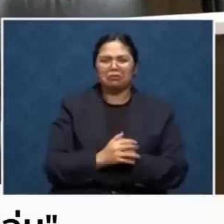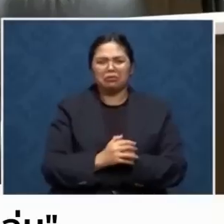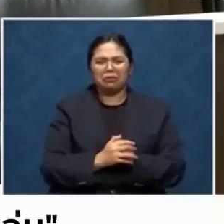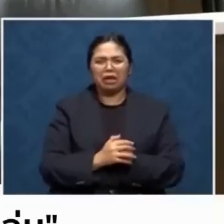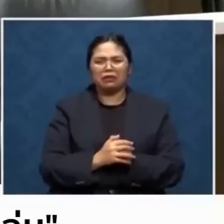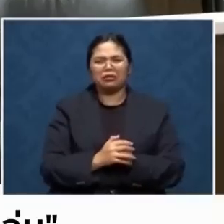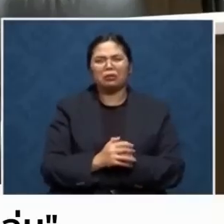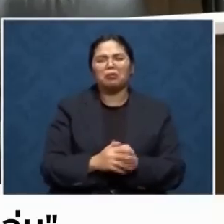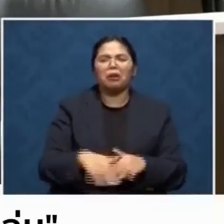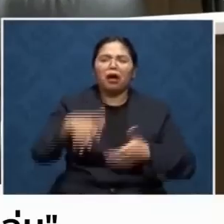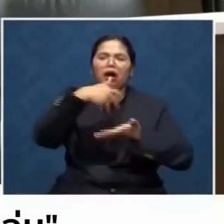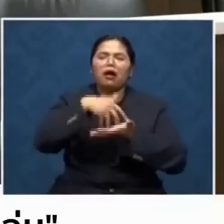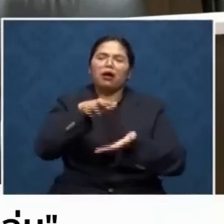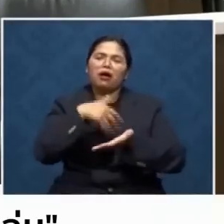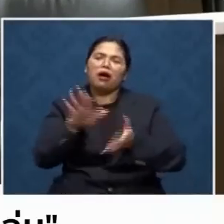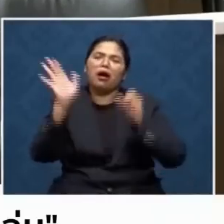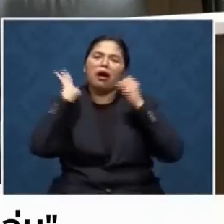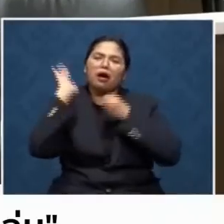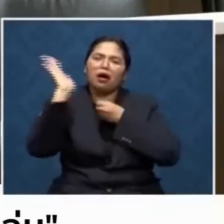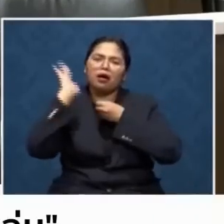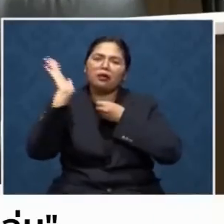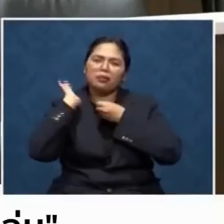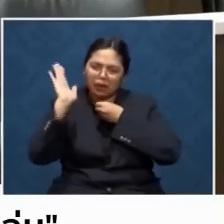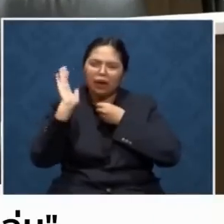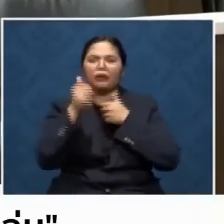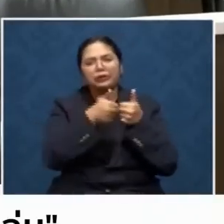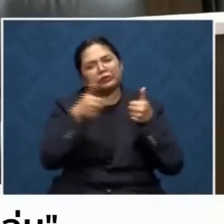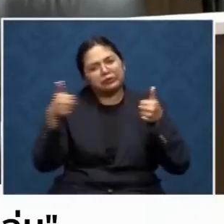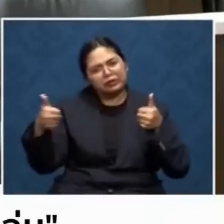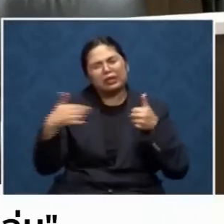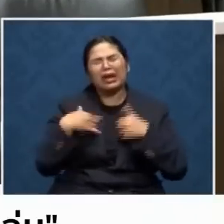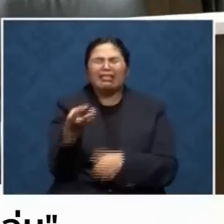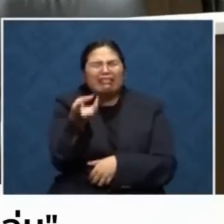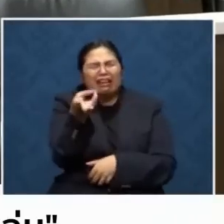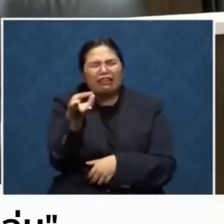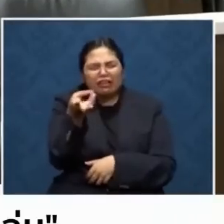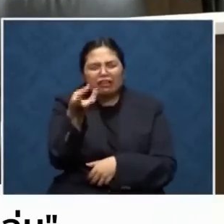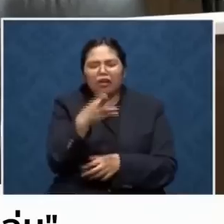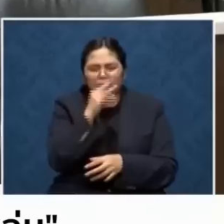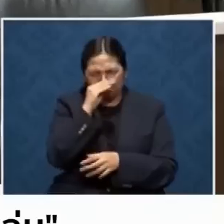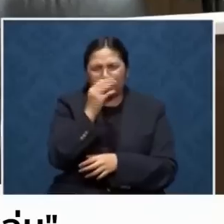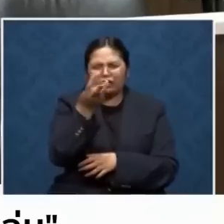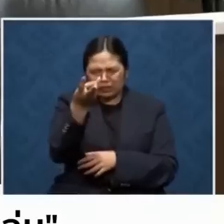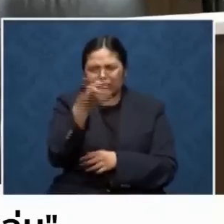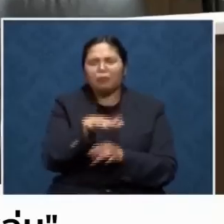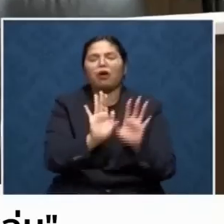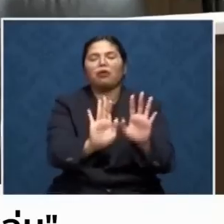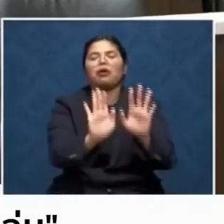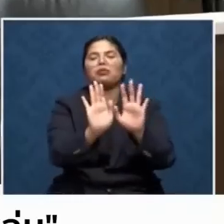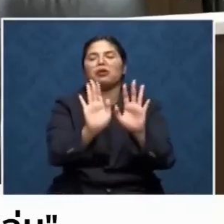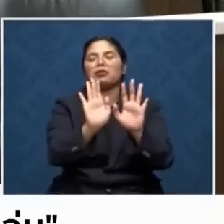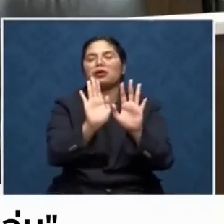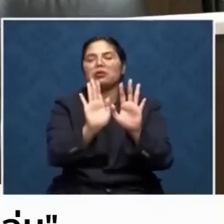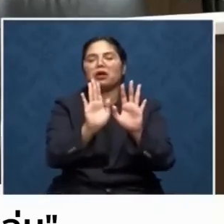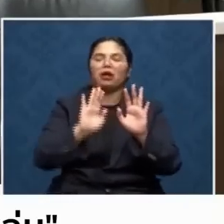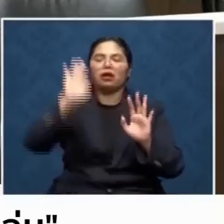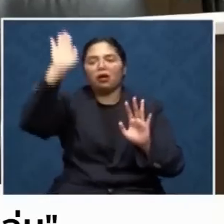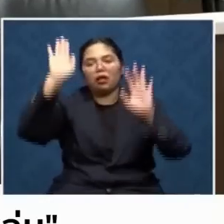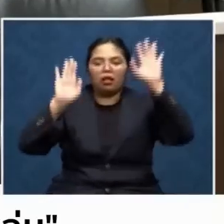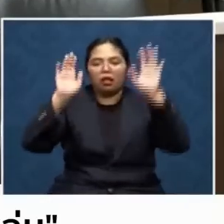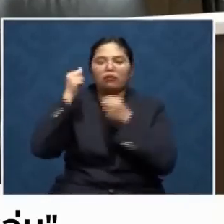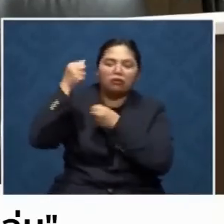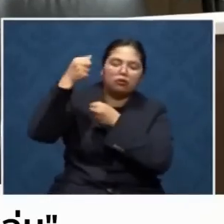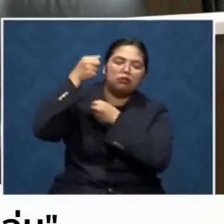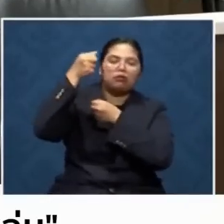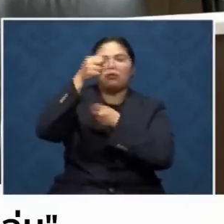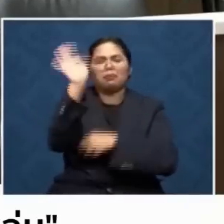างสรรค์นะครับผมว่า พอแล้วครับท่าน นะครับนิดเดียวครับท่านประธานนิดเดียว เดี๋ยวก็เป็นการประท้วงกันไปตลอดนะ